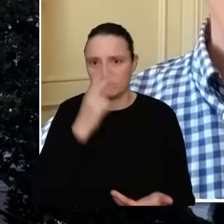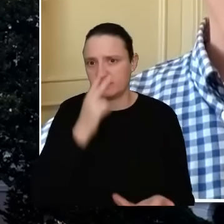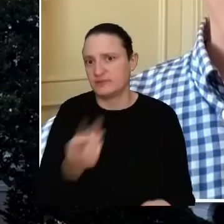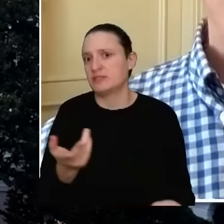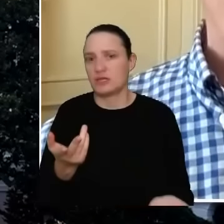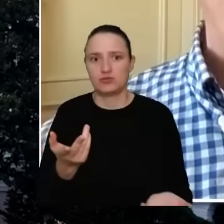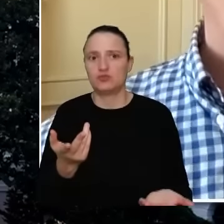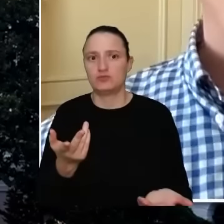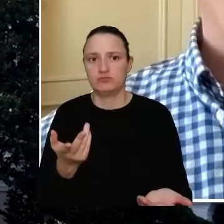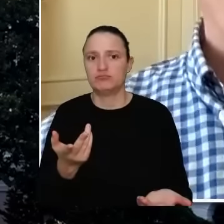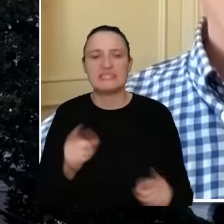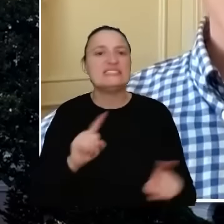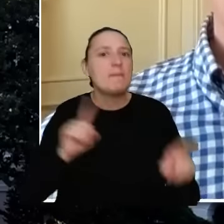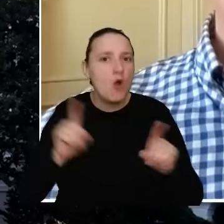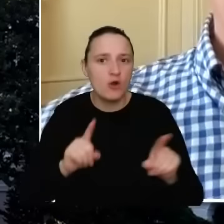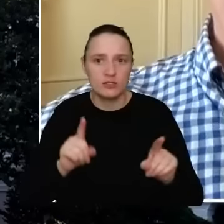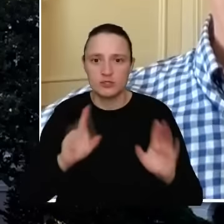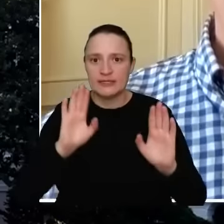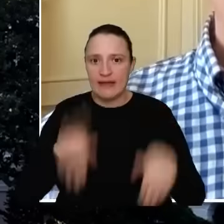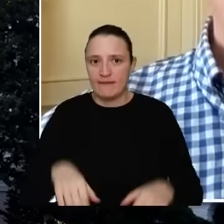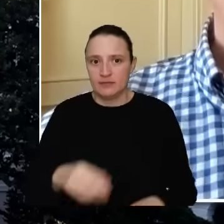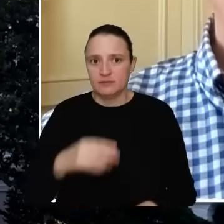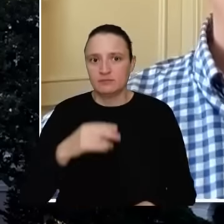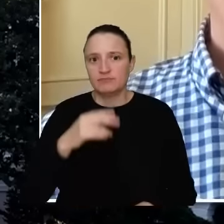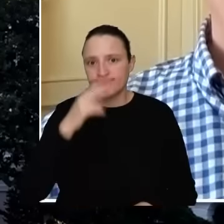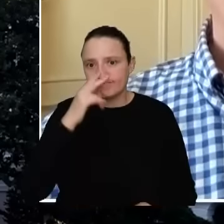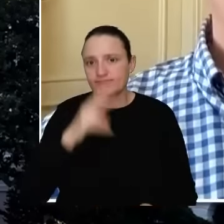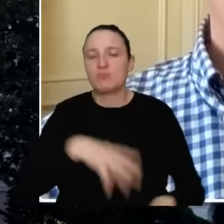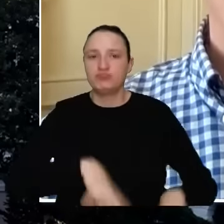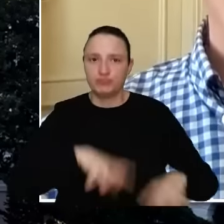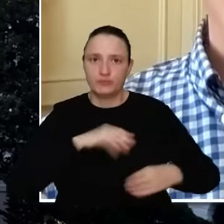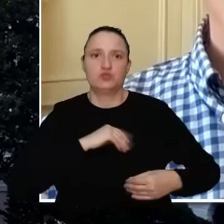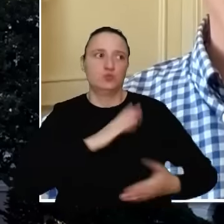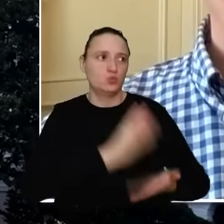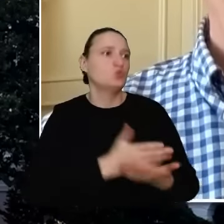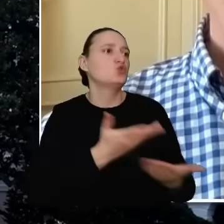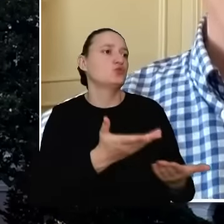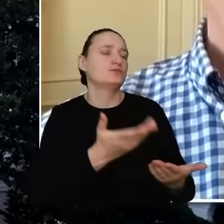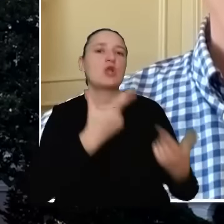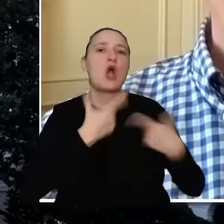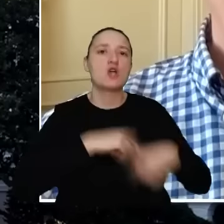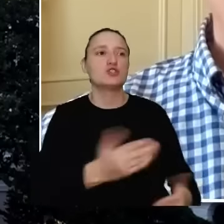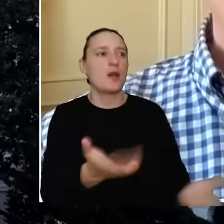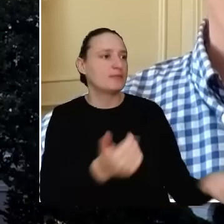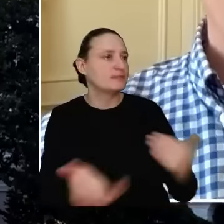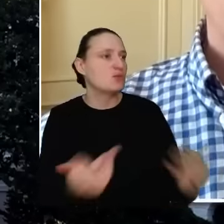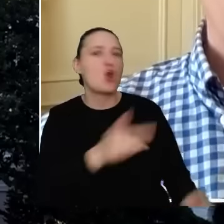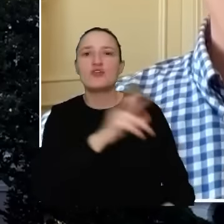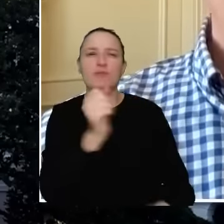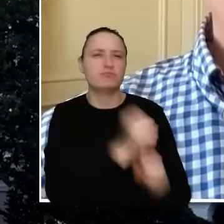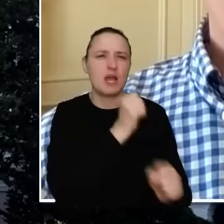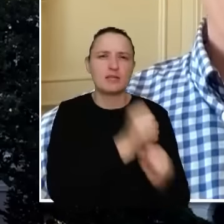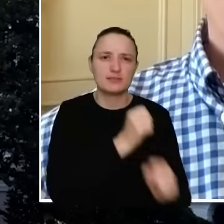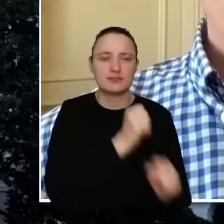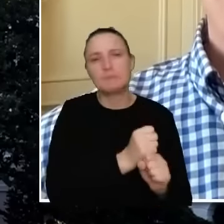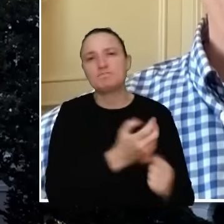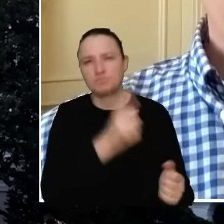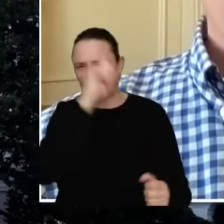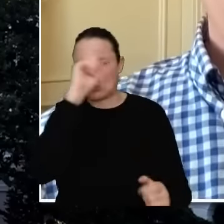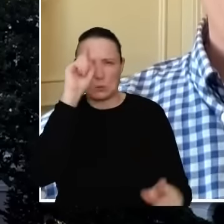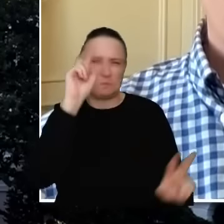kompletnym, symbolicznym takim przyjęciem ludzi pracy, nazwijmy to, używając